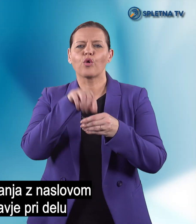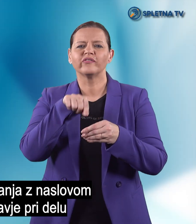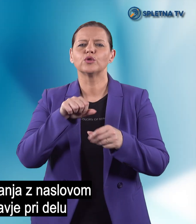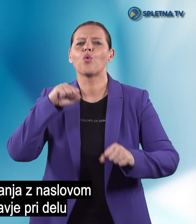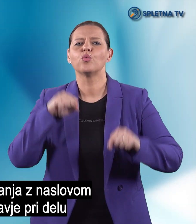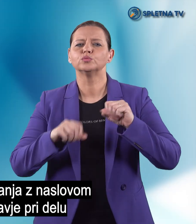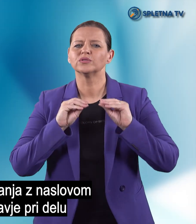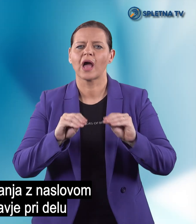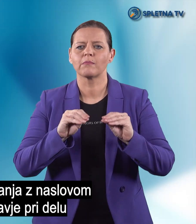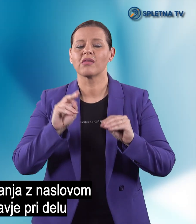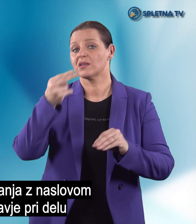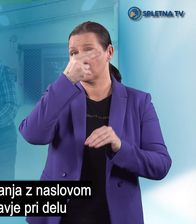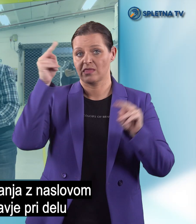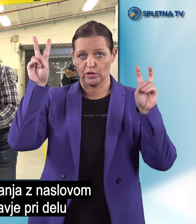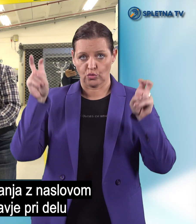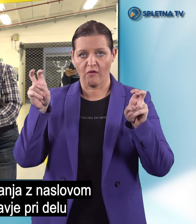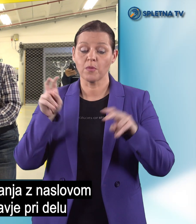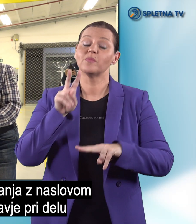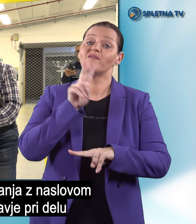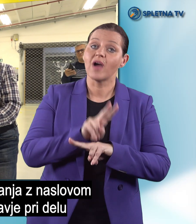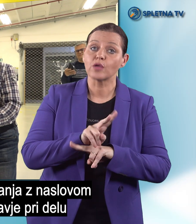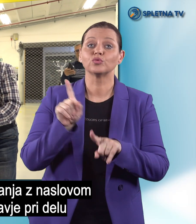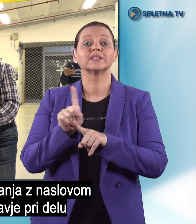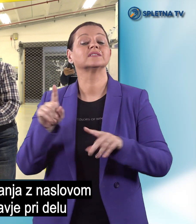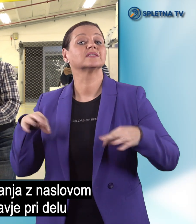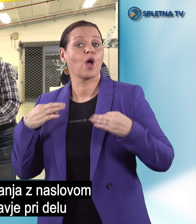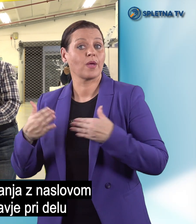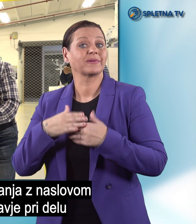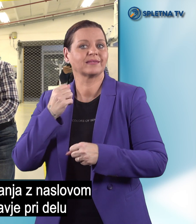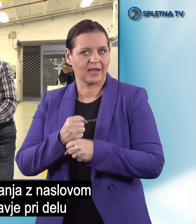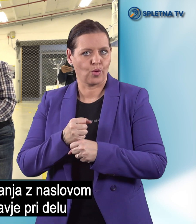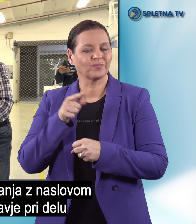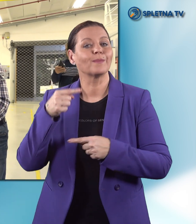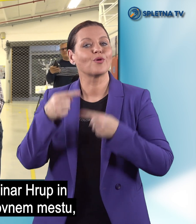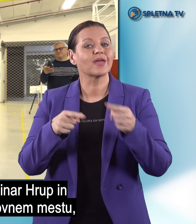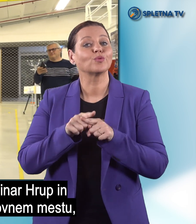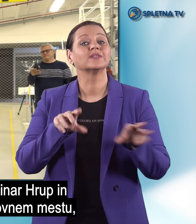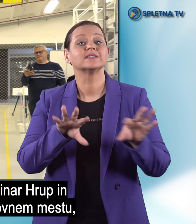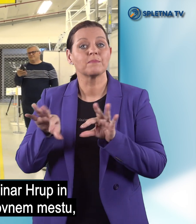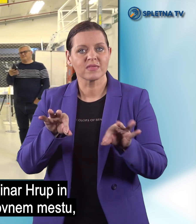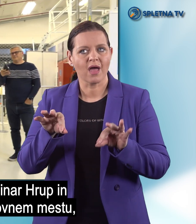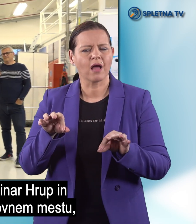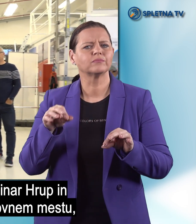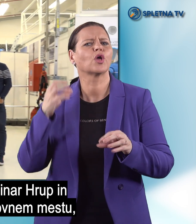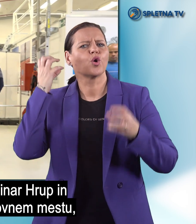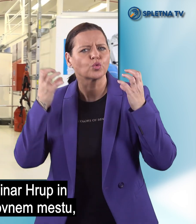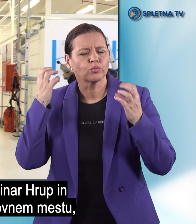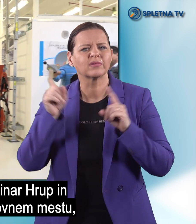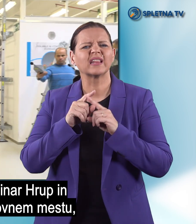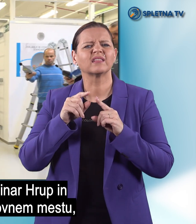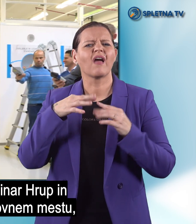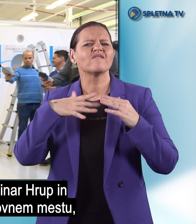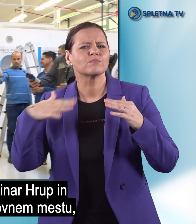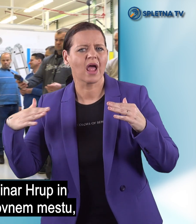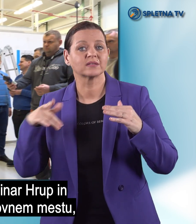okviru usposabljanja z naslovom Varnost in zdravje pri delu je potekal seminar Hrup in vibracije na